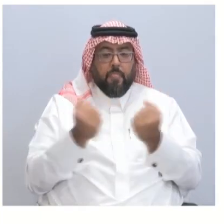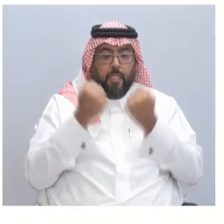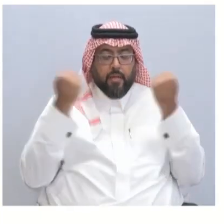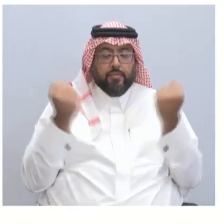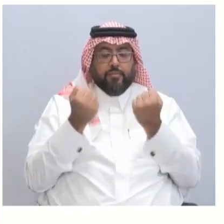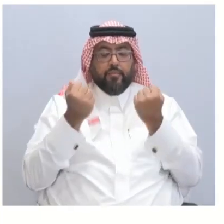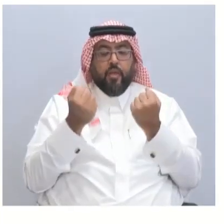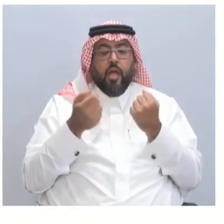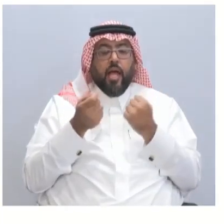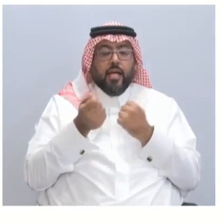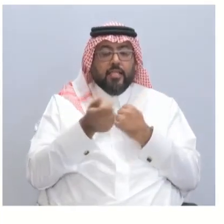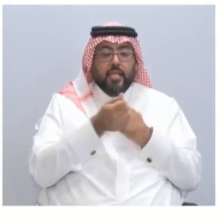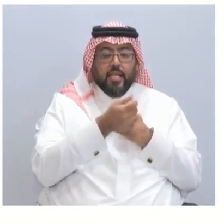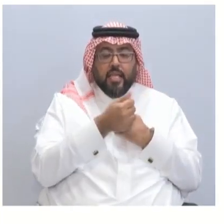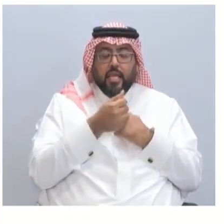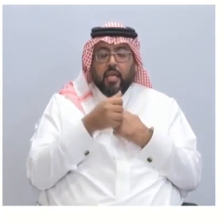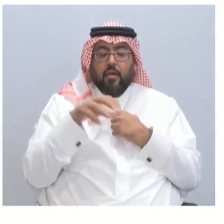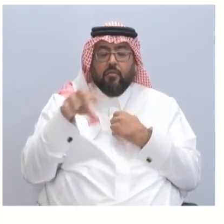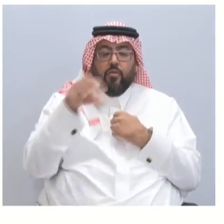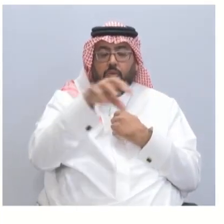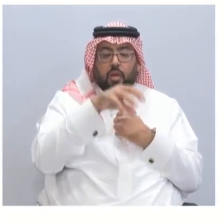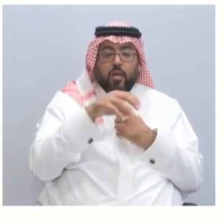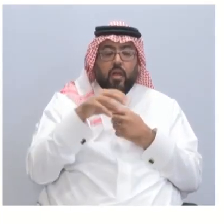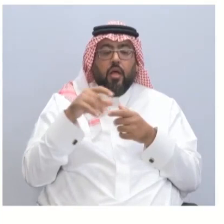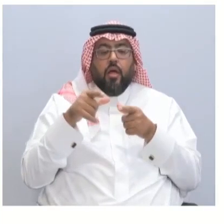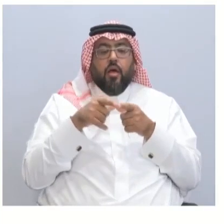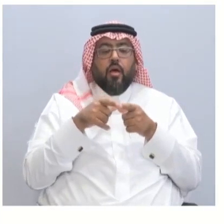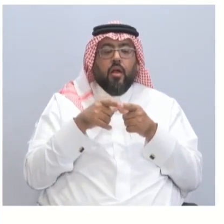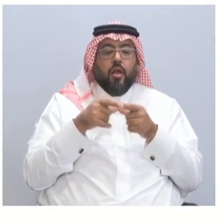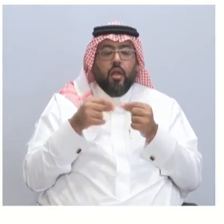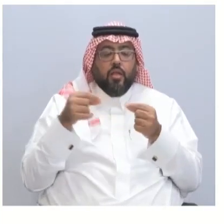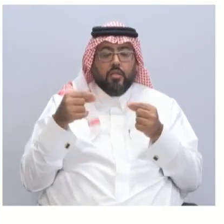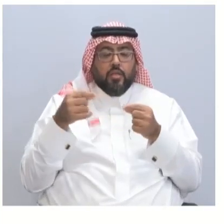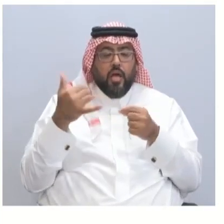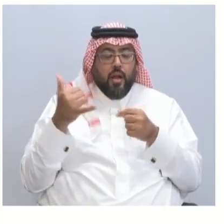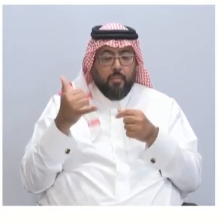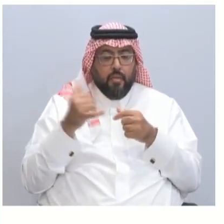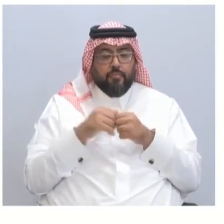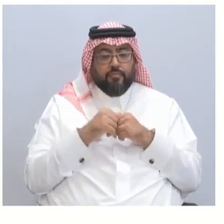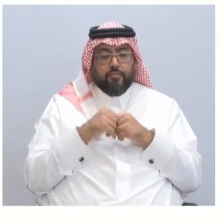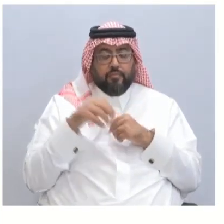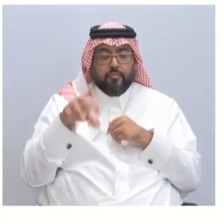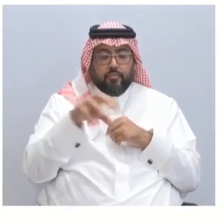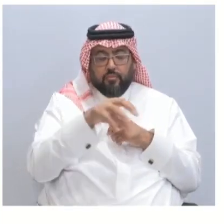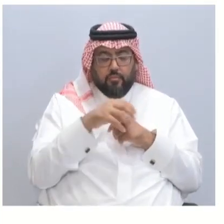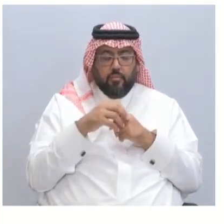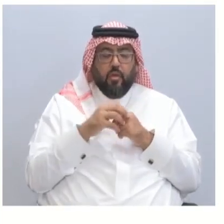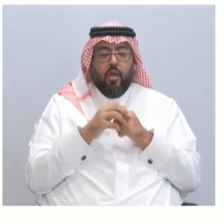الاقتصاديه في دول مجلس التعاون ان يستنتج الطالب الانشطه